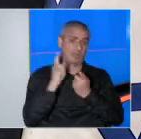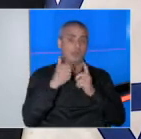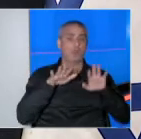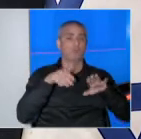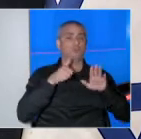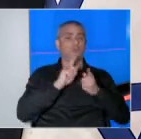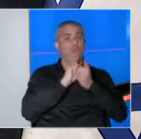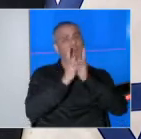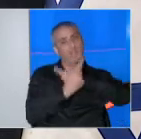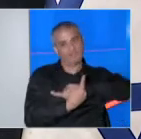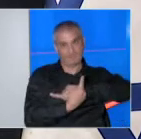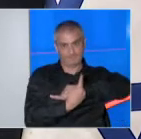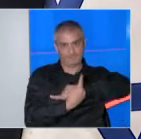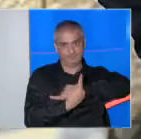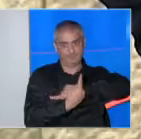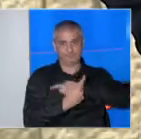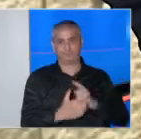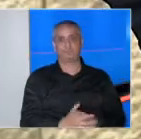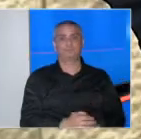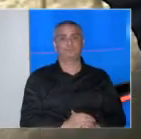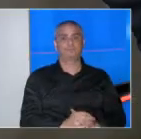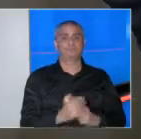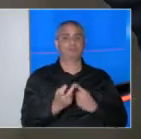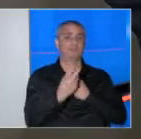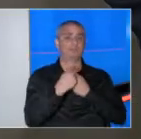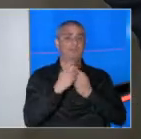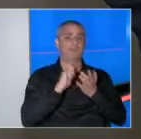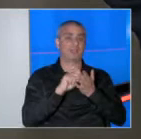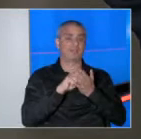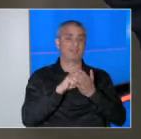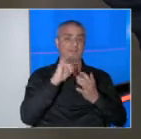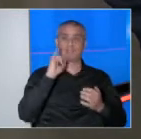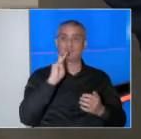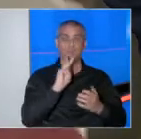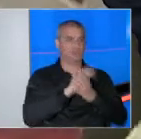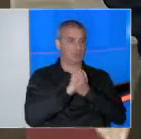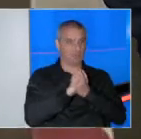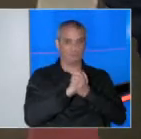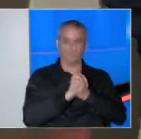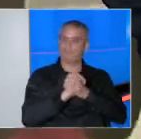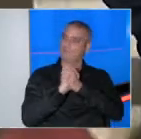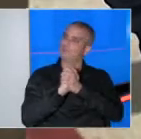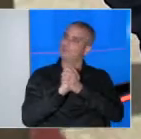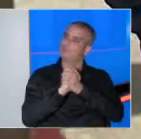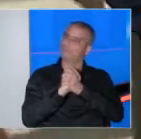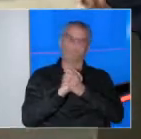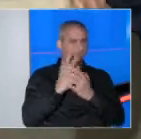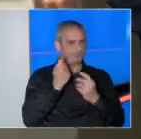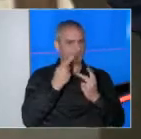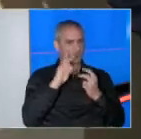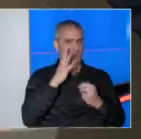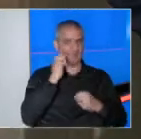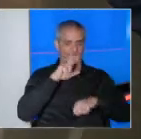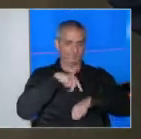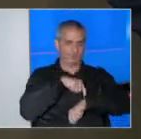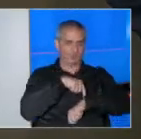כראש הממשלה החליפי. עכשיו מצטרף אלינו כתבנו יניר קוזין. שלום יניר. שלום נדב. אז קצת יותר